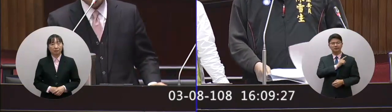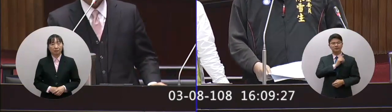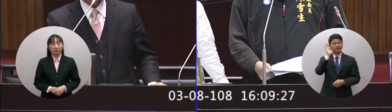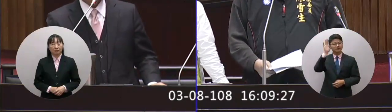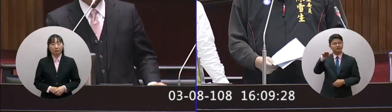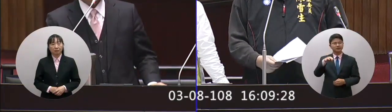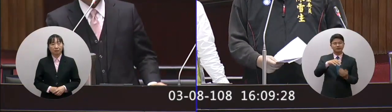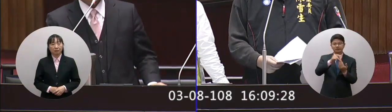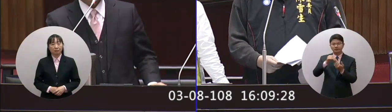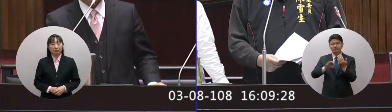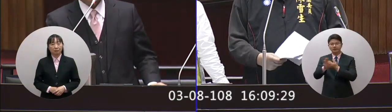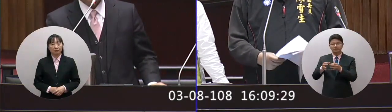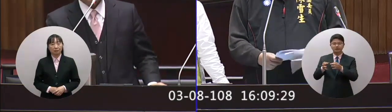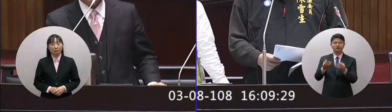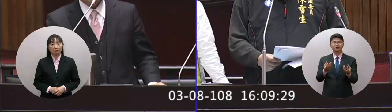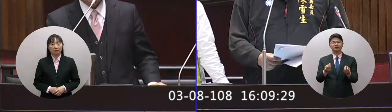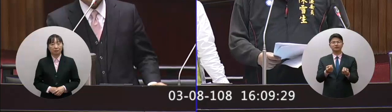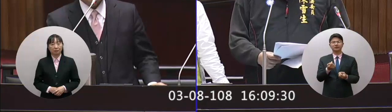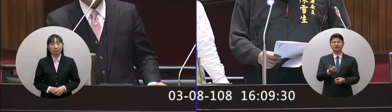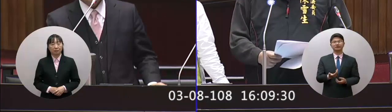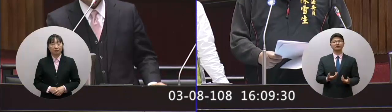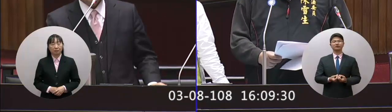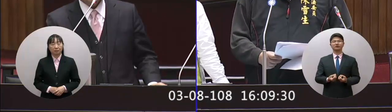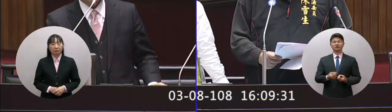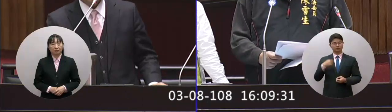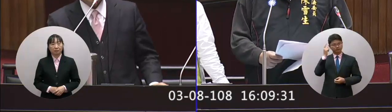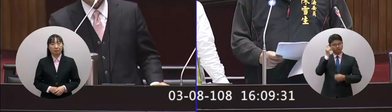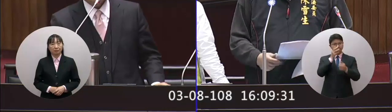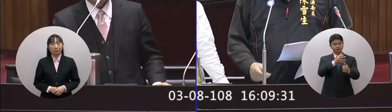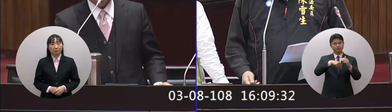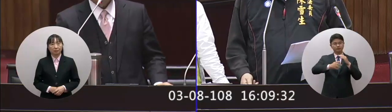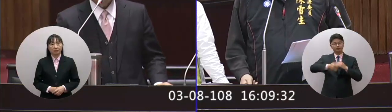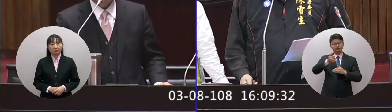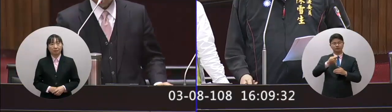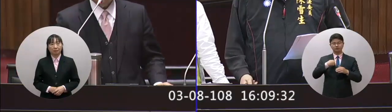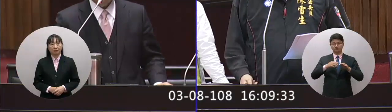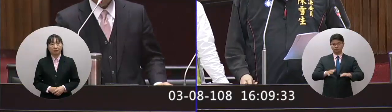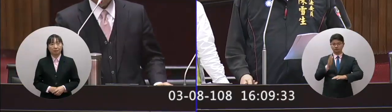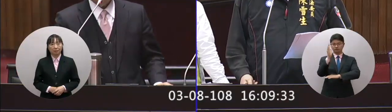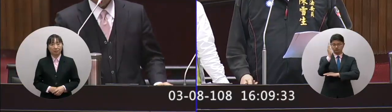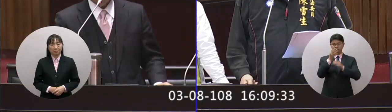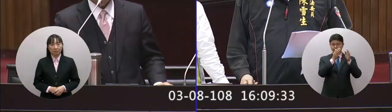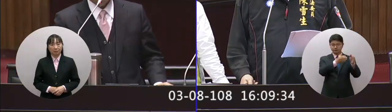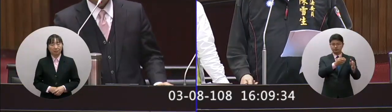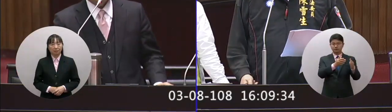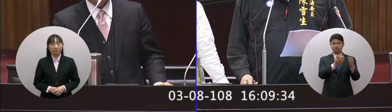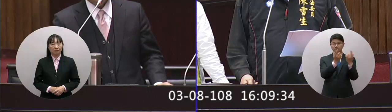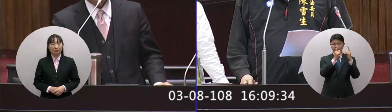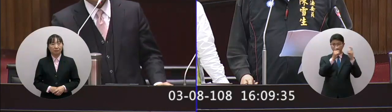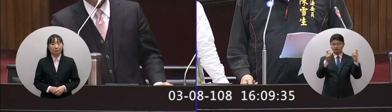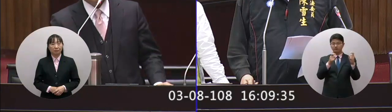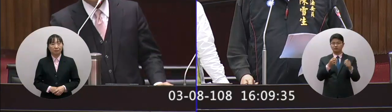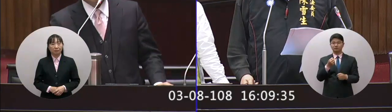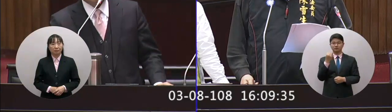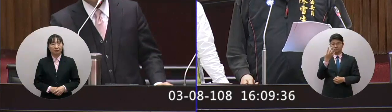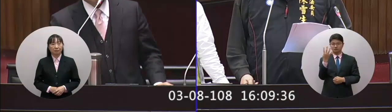多，所以本席在这边要请教院长哈，我们政府面对北京的所提的新四